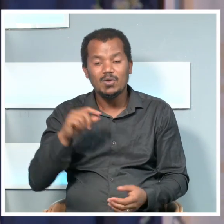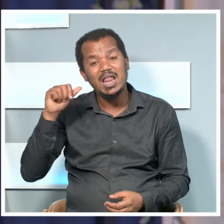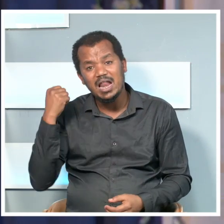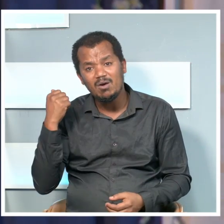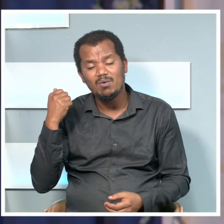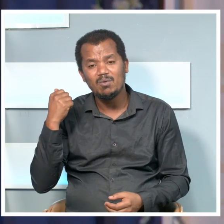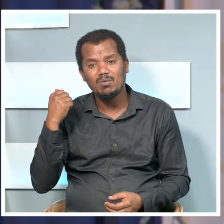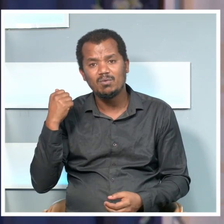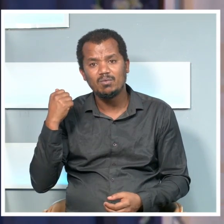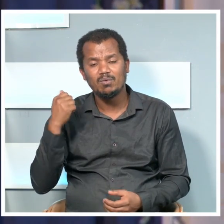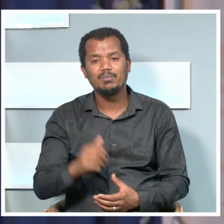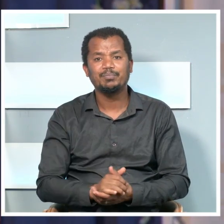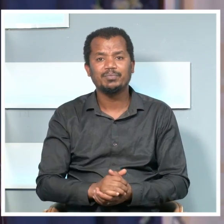ሌላው